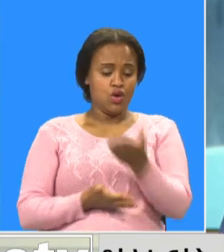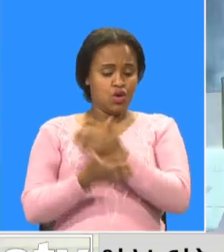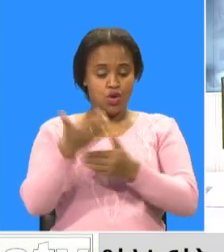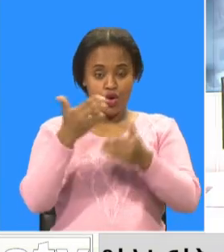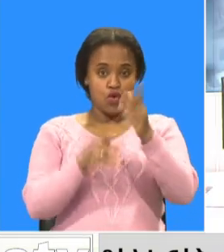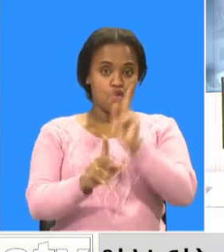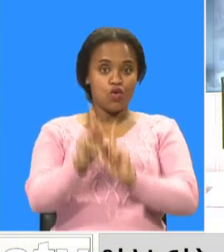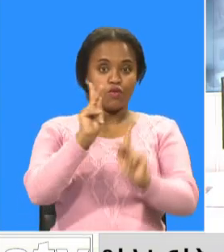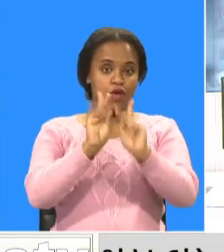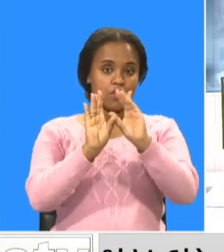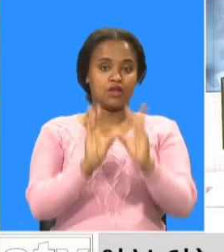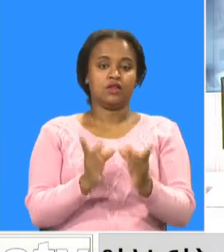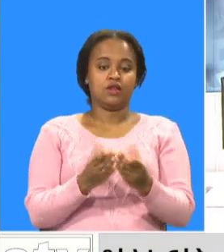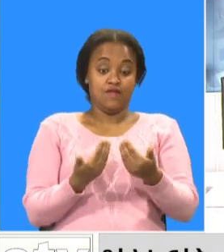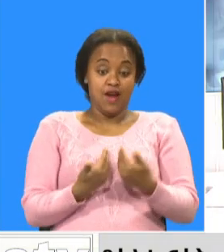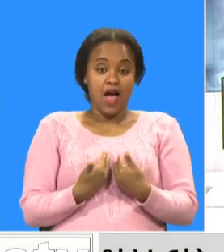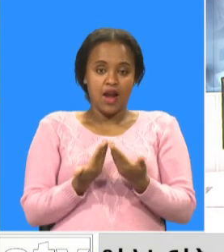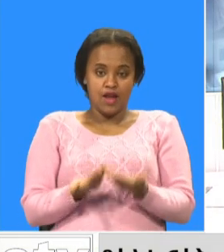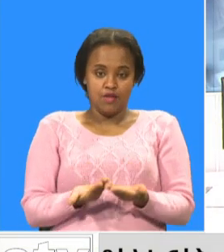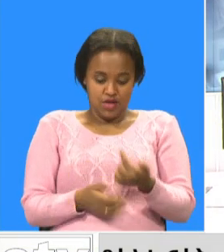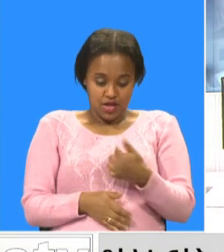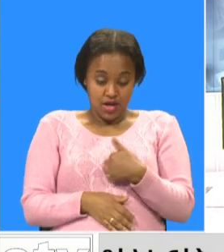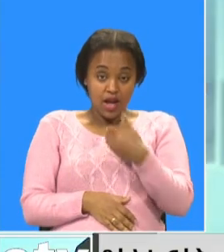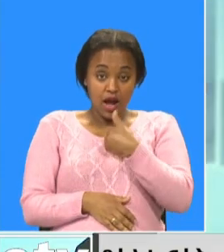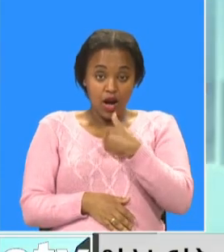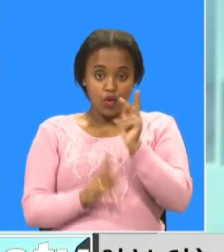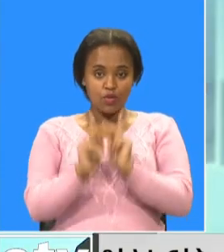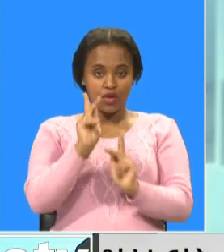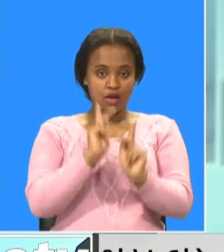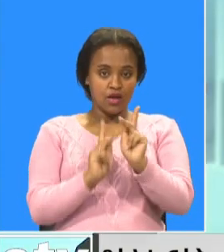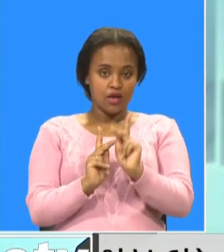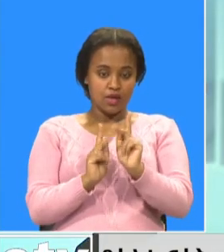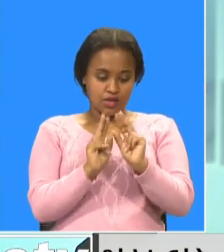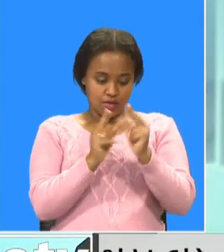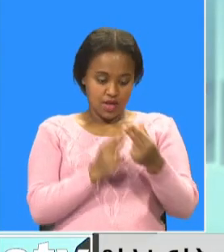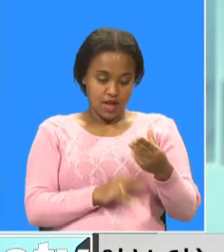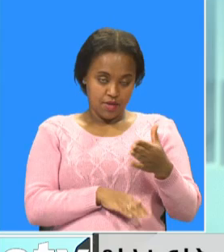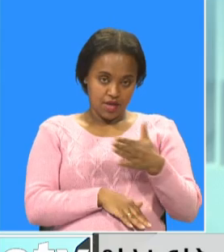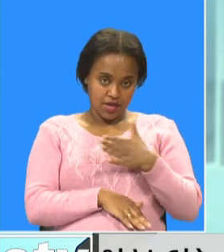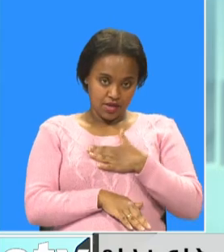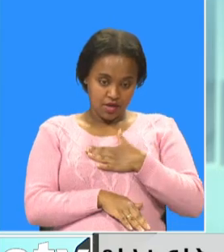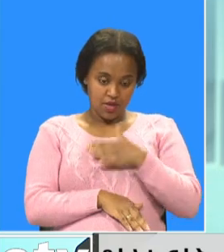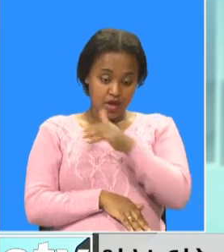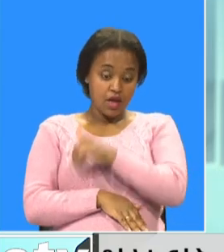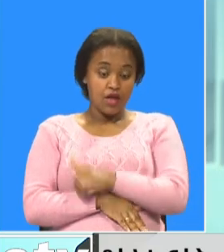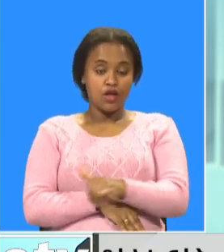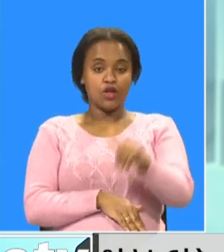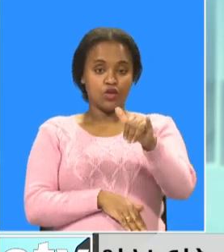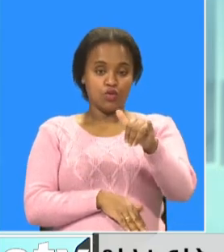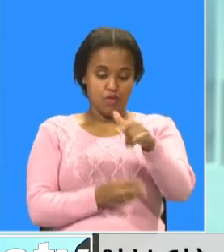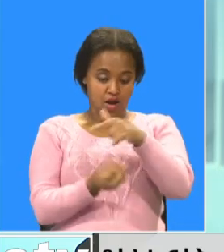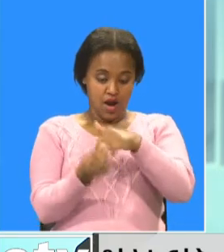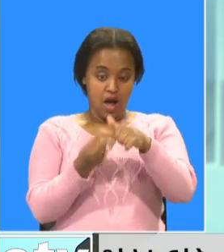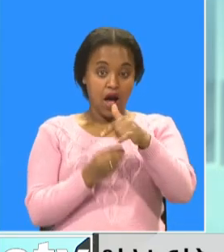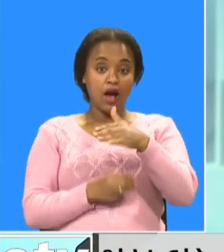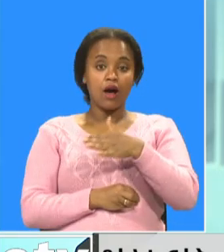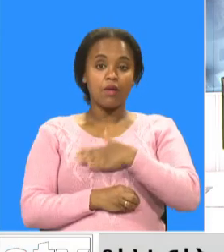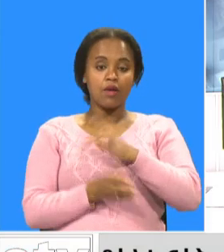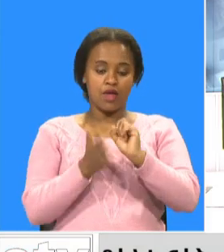ሁሉም የህብረተሰብ ክፍል ላለንበት እኔ ላለሁበት ህብረተሰብ ለቤተሰቤ እንዲሁም ደግሞ ለአካባቢ ምሳሌ መሆን